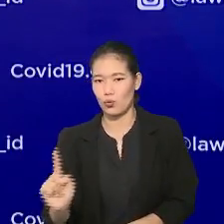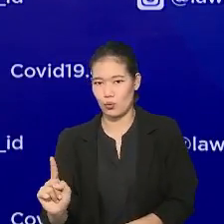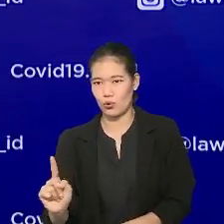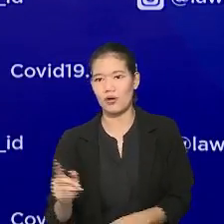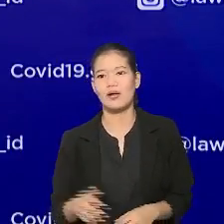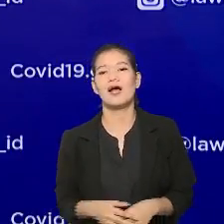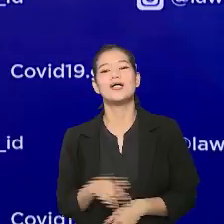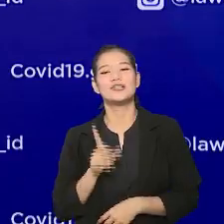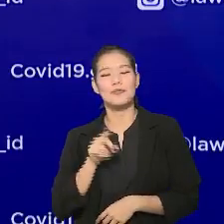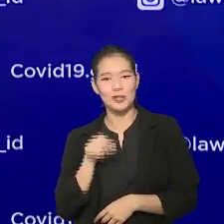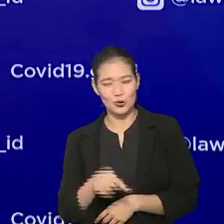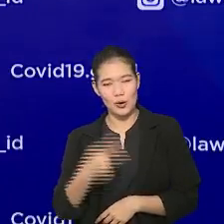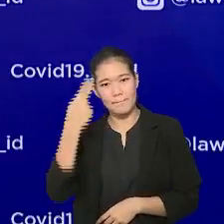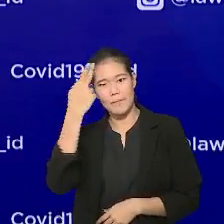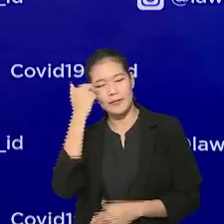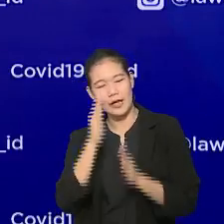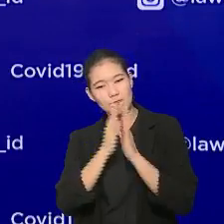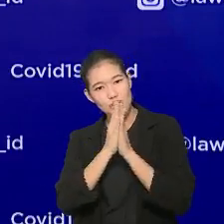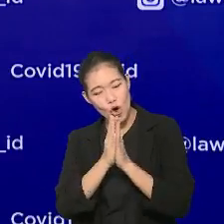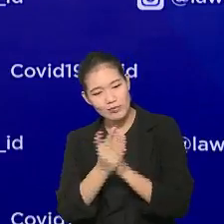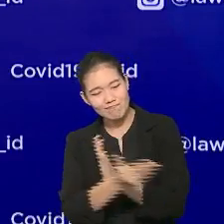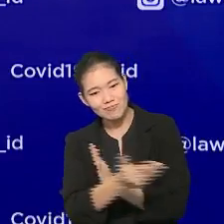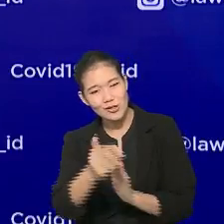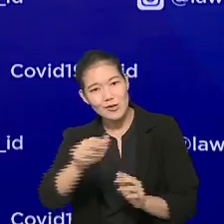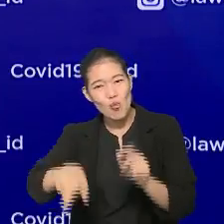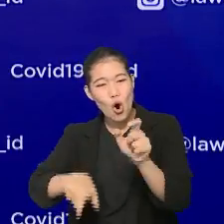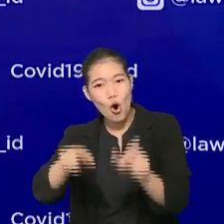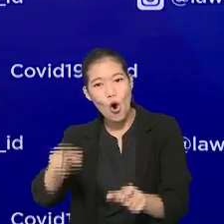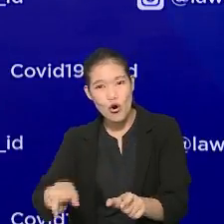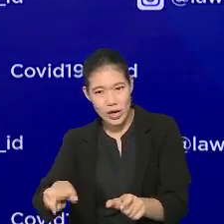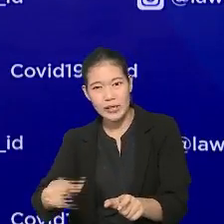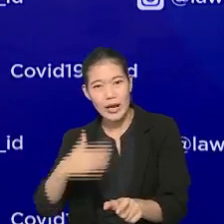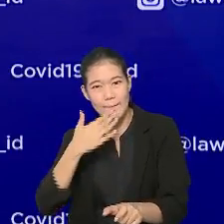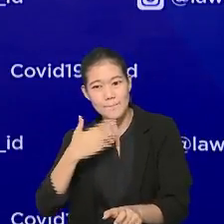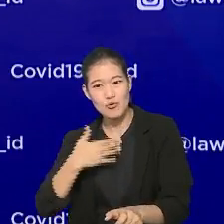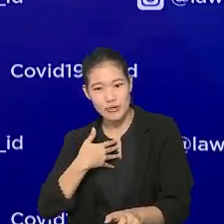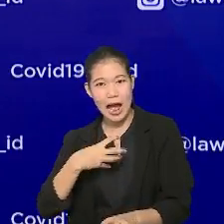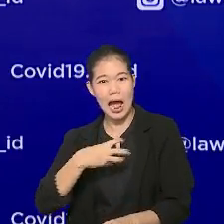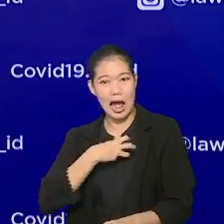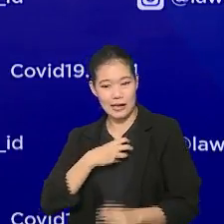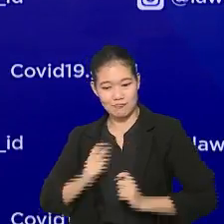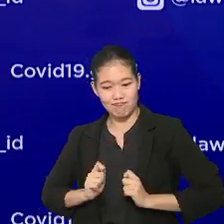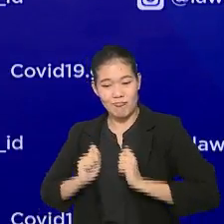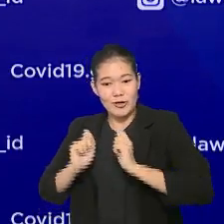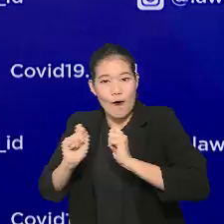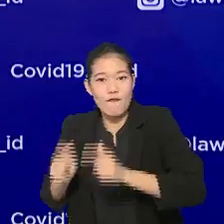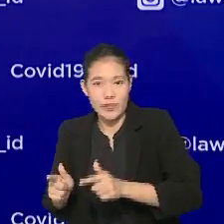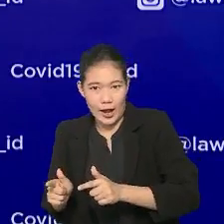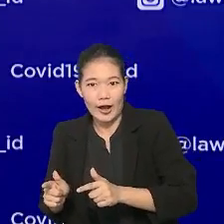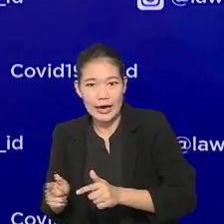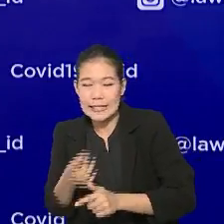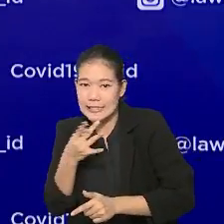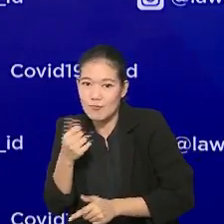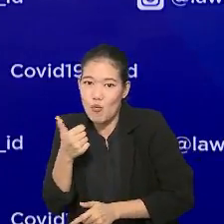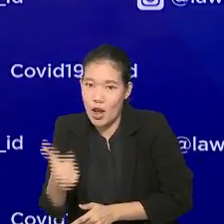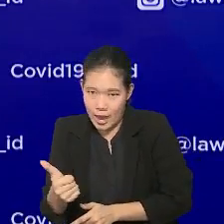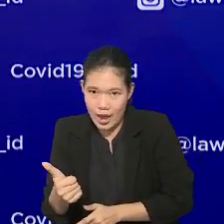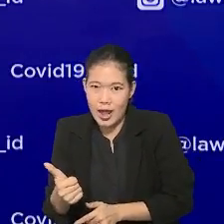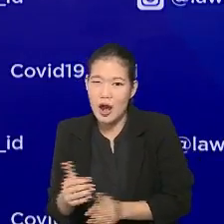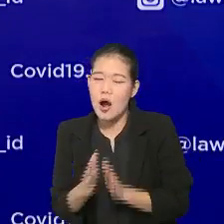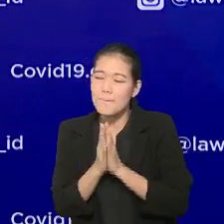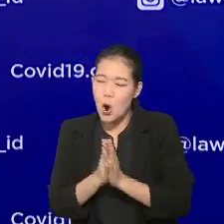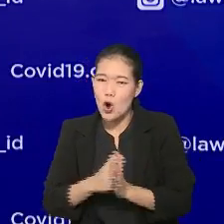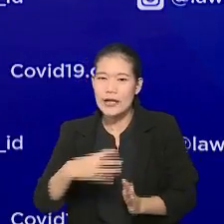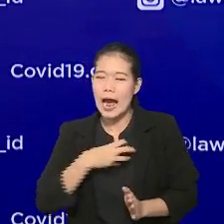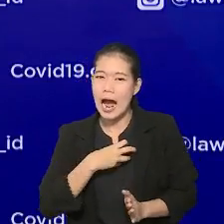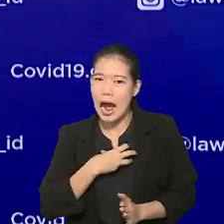itu, pemerintah meminta kepada siapapun yang memiliki kewenangan mengajukan diskresi agar menjalankan haknya